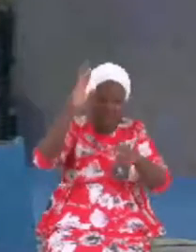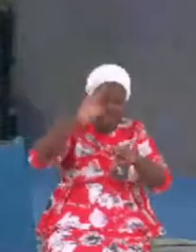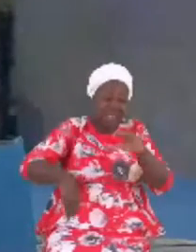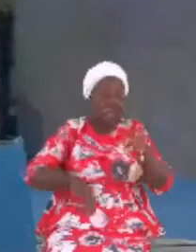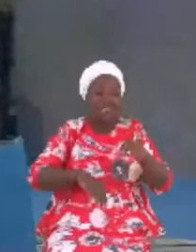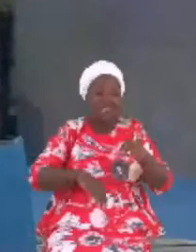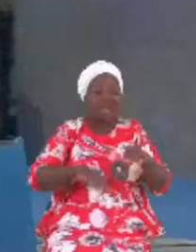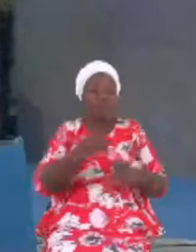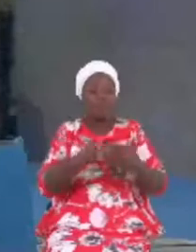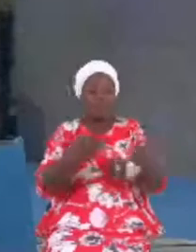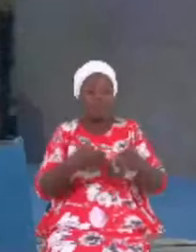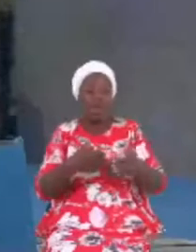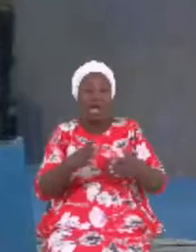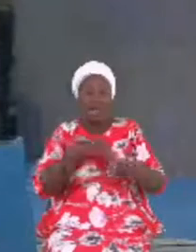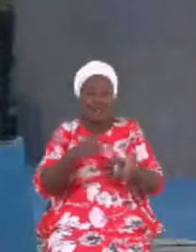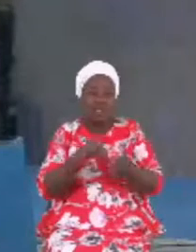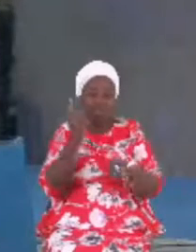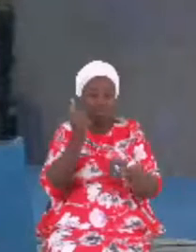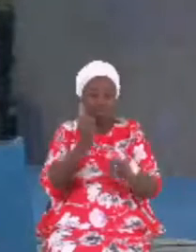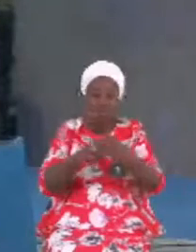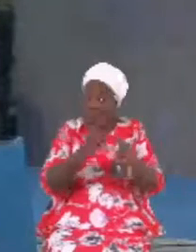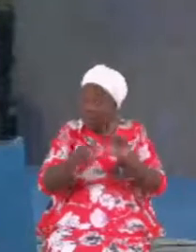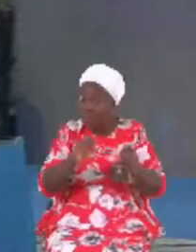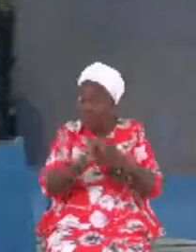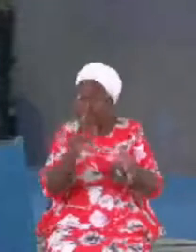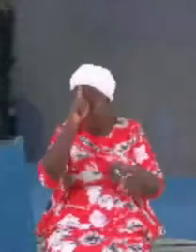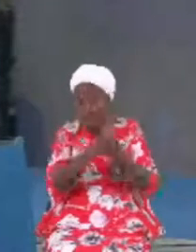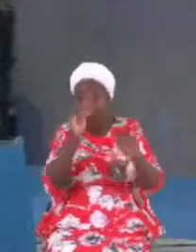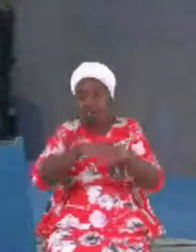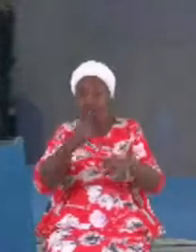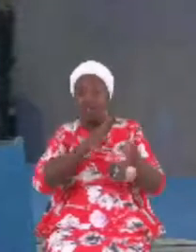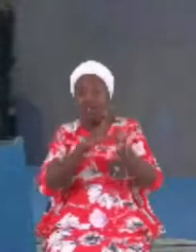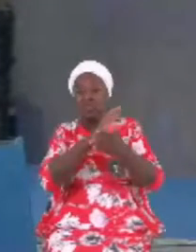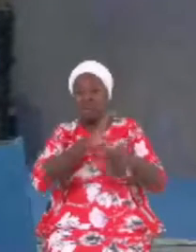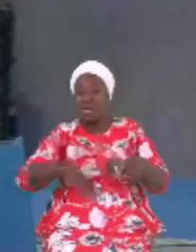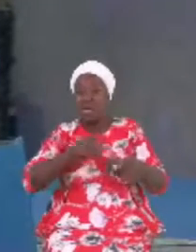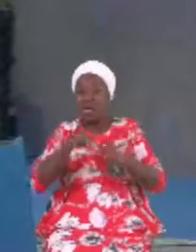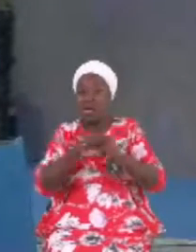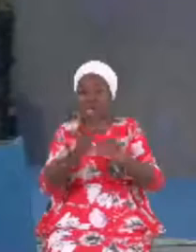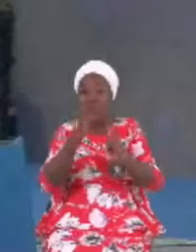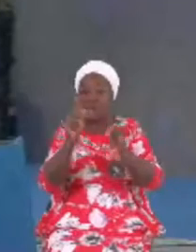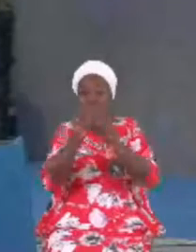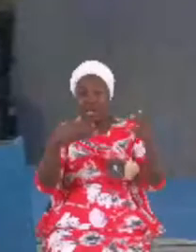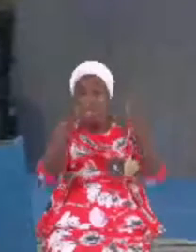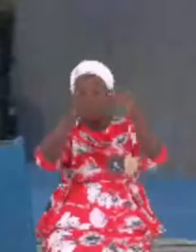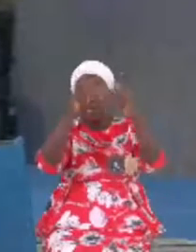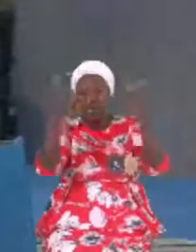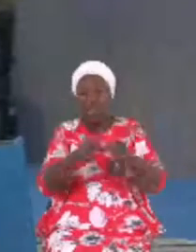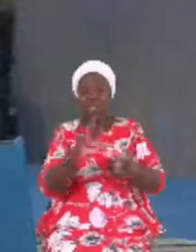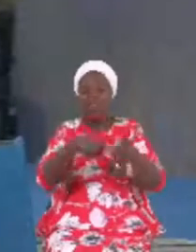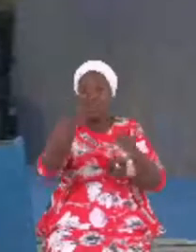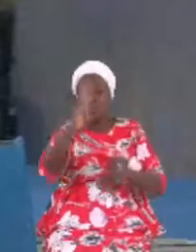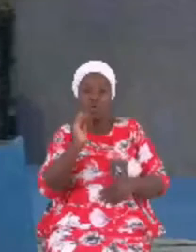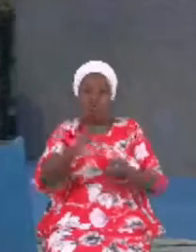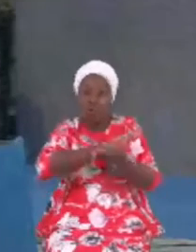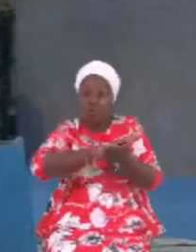vont commencer là-bas. Mais pour ceux qui croient au Seigneur Jésus-Christ, et quand ils seront dans ce lieu céleste, Dieu